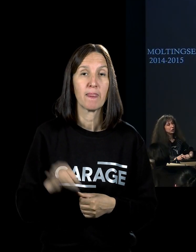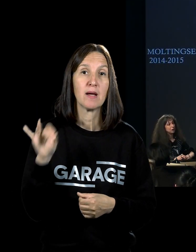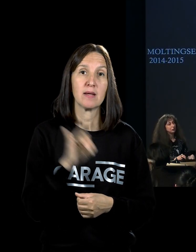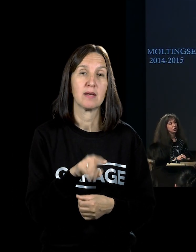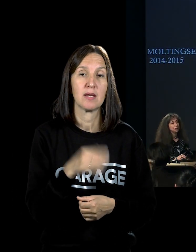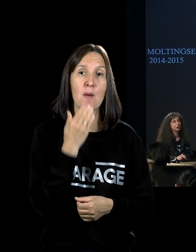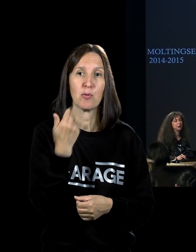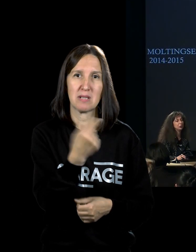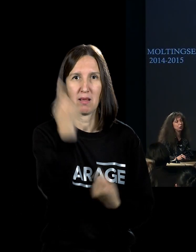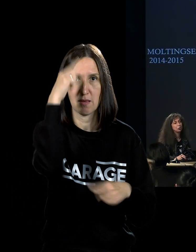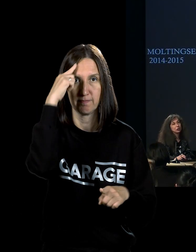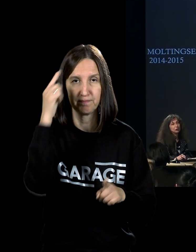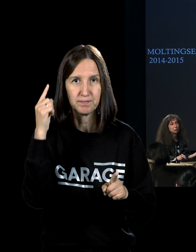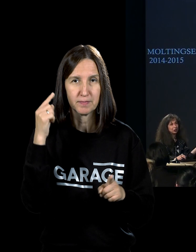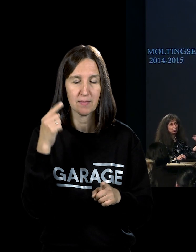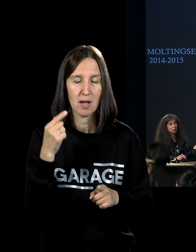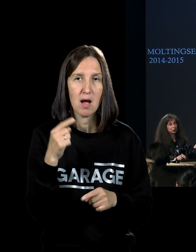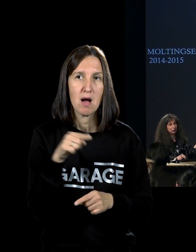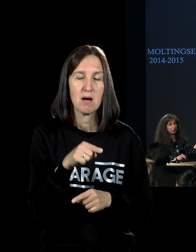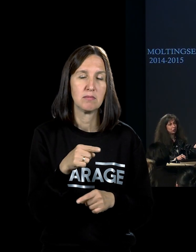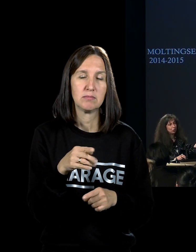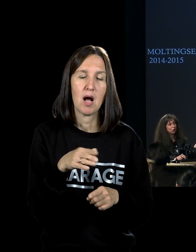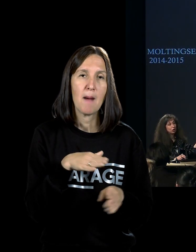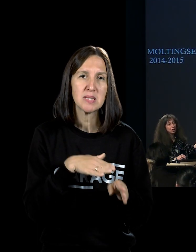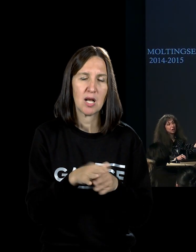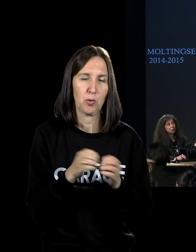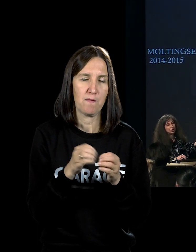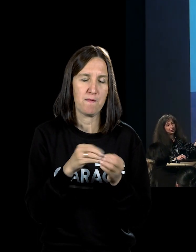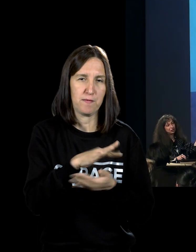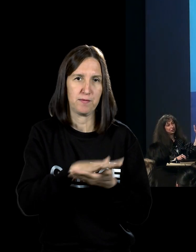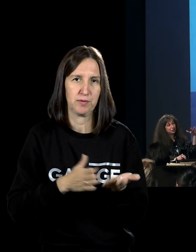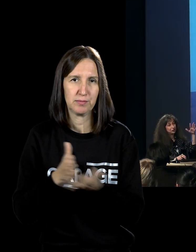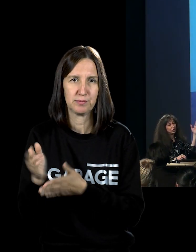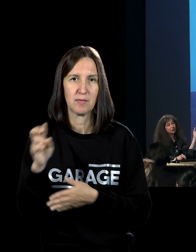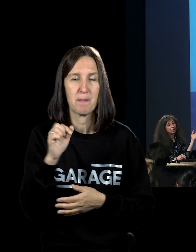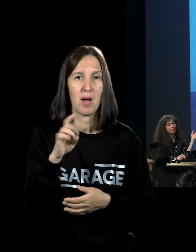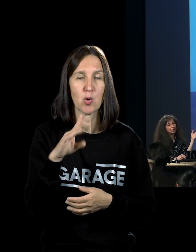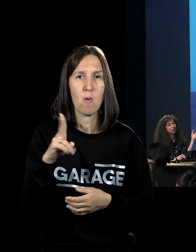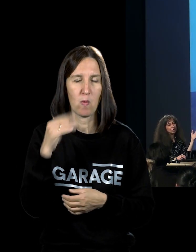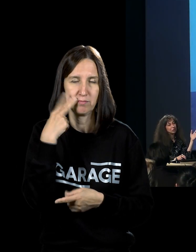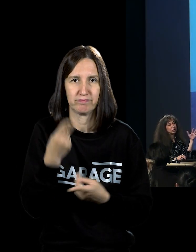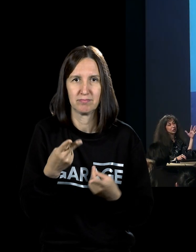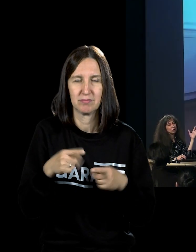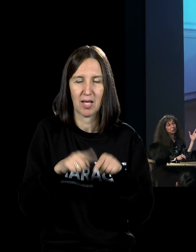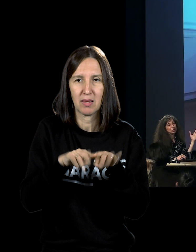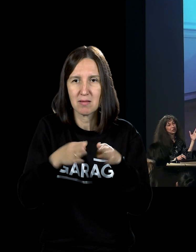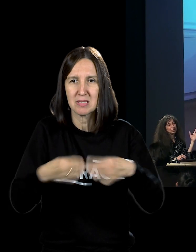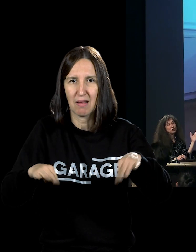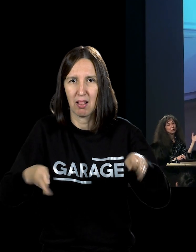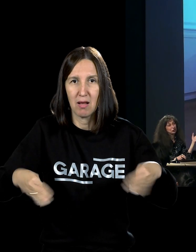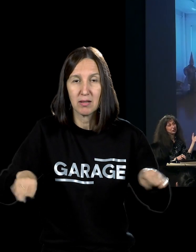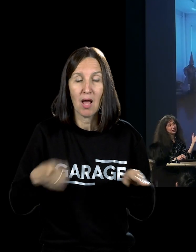из его последних вещей, которая, собственно говоря, абсолютно про это барокко, про эти складки, под